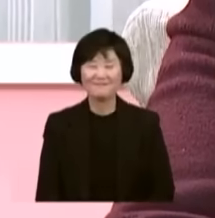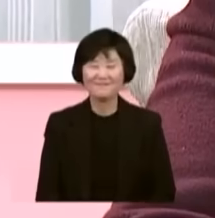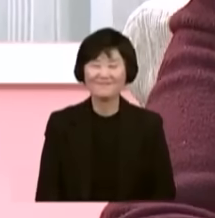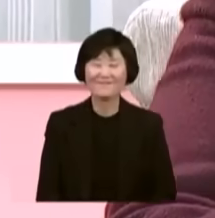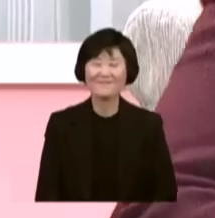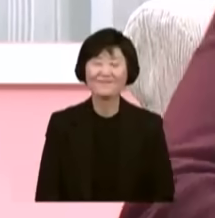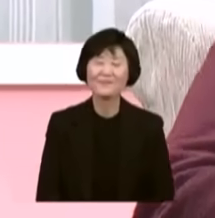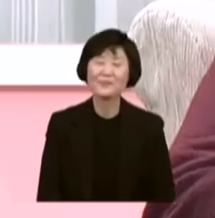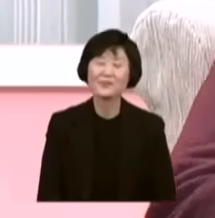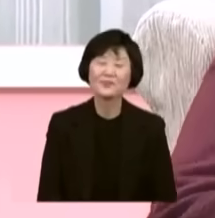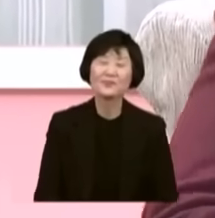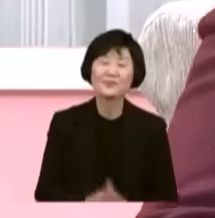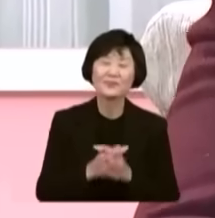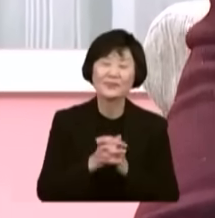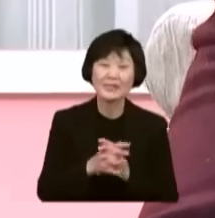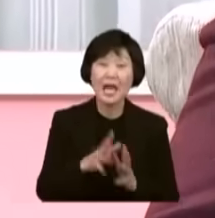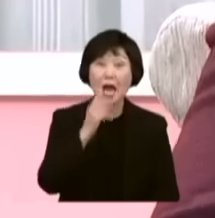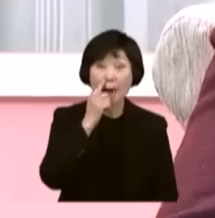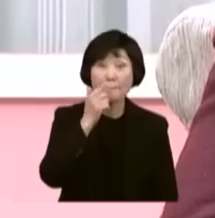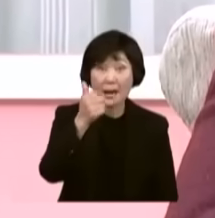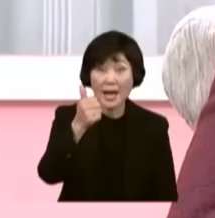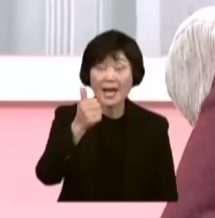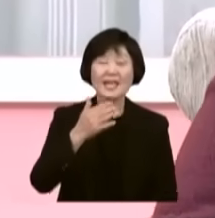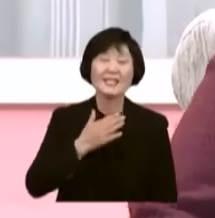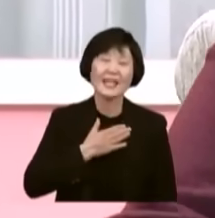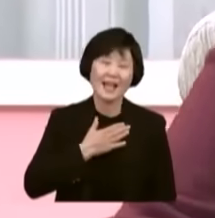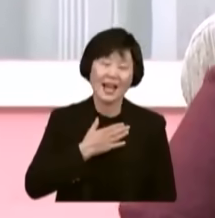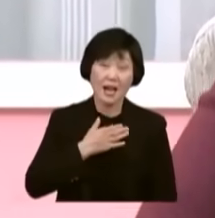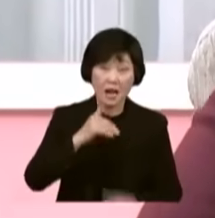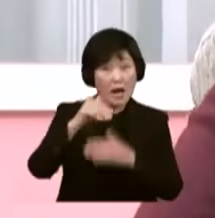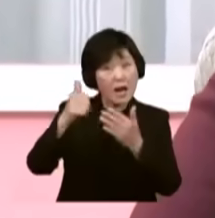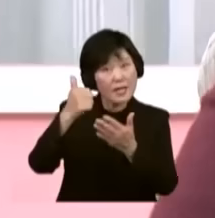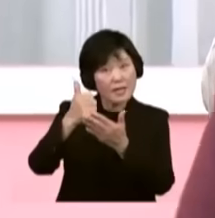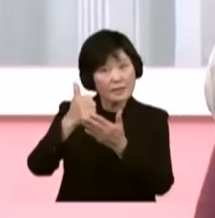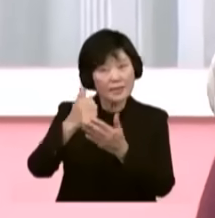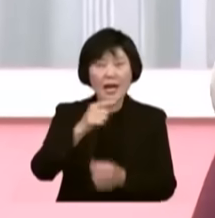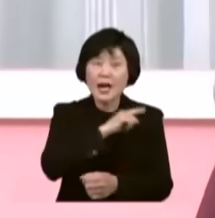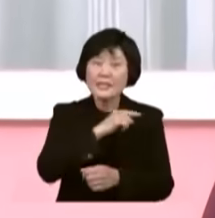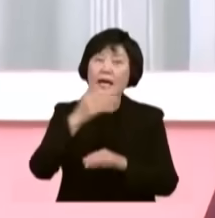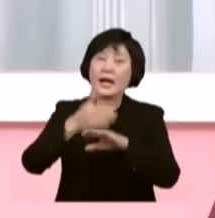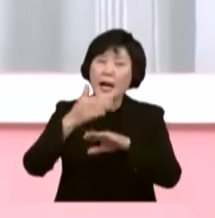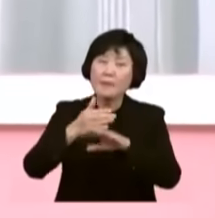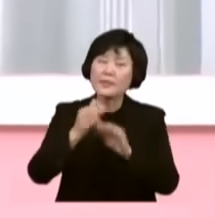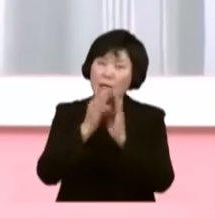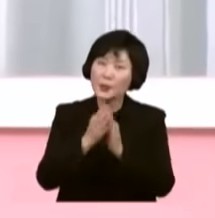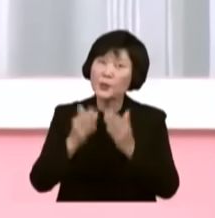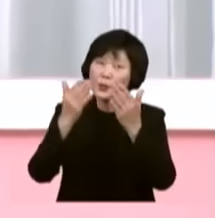내가 그냥 아빠 내가 하나님께 가장 감사드리는 게 뭔지